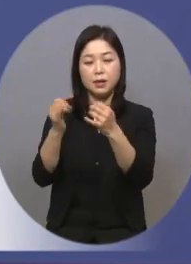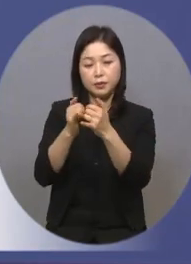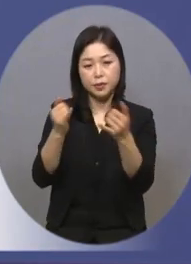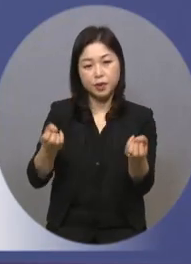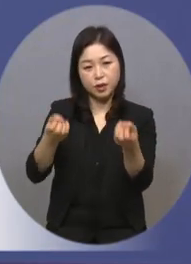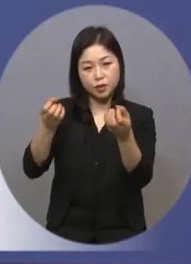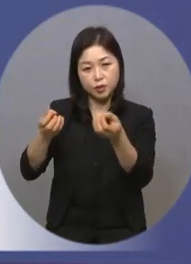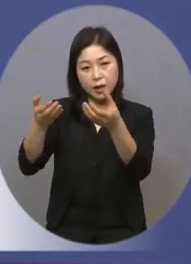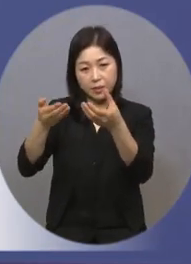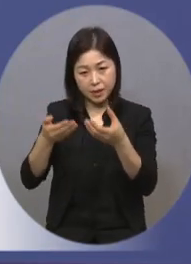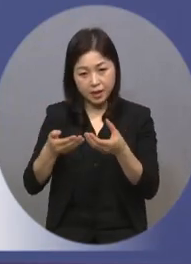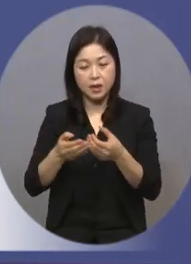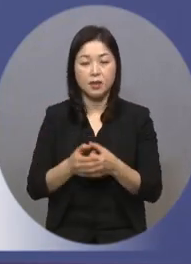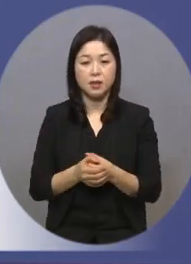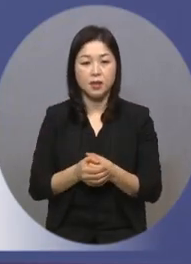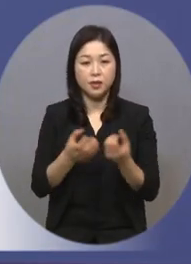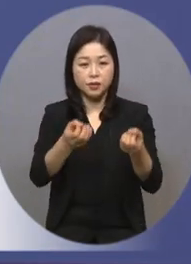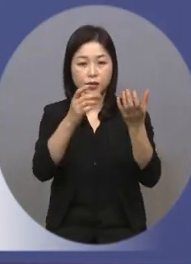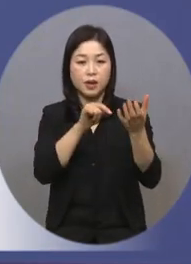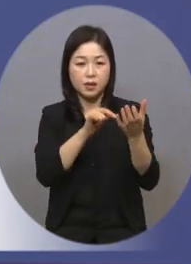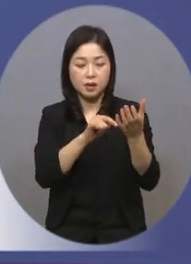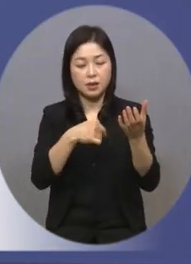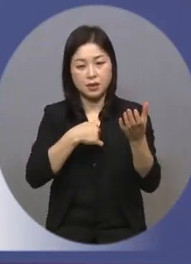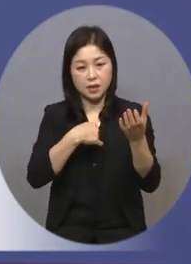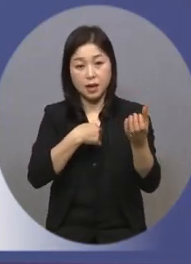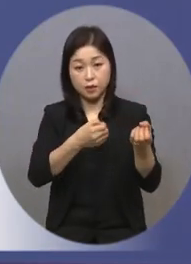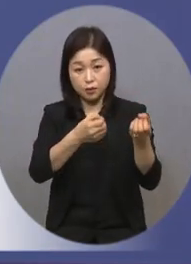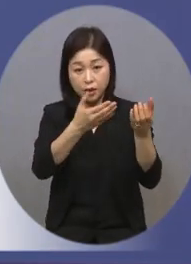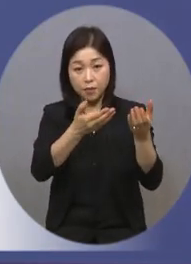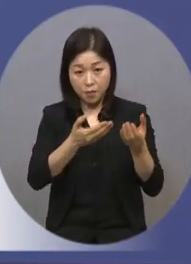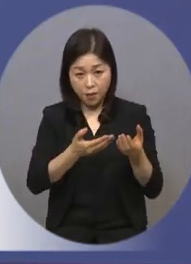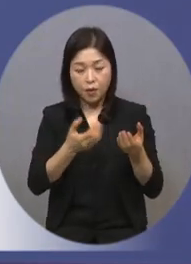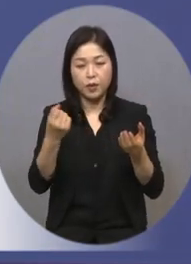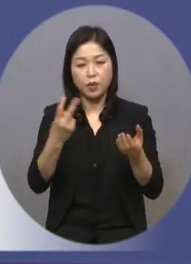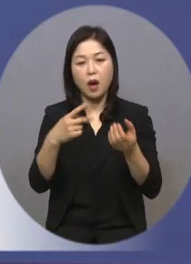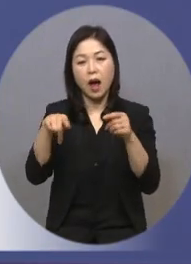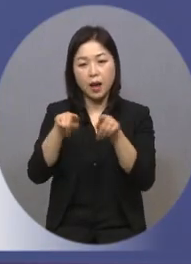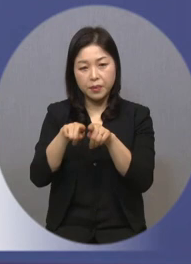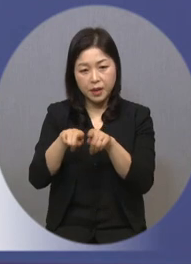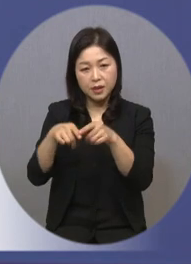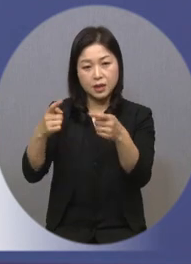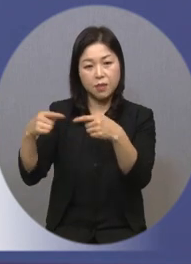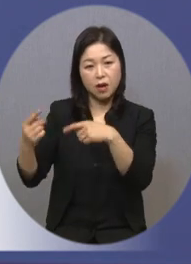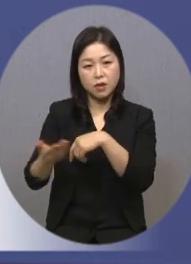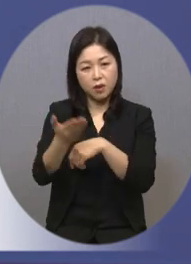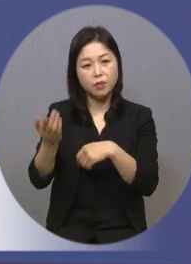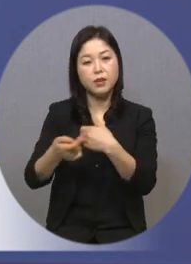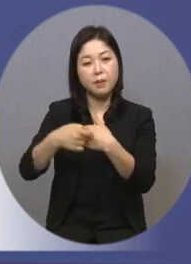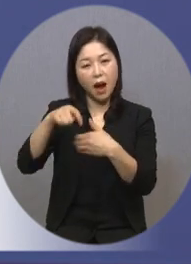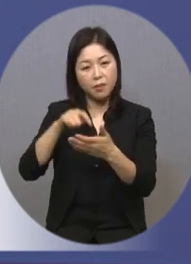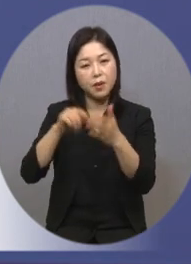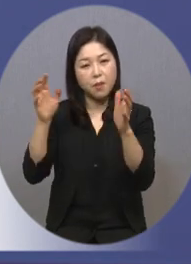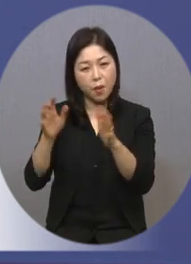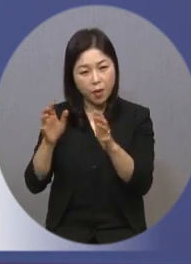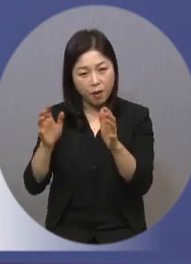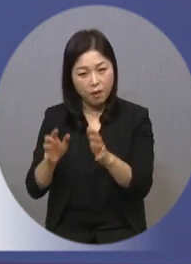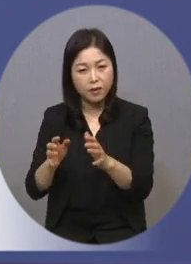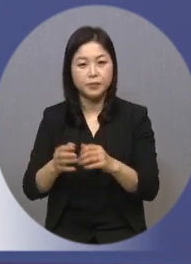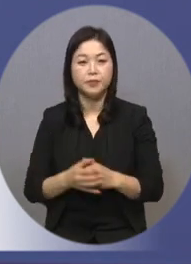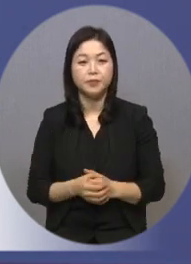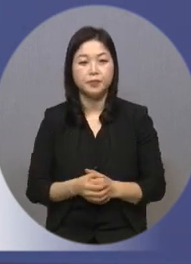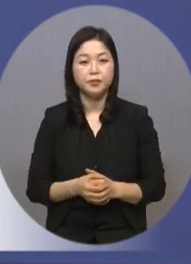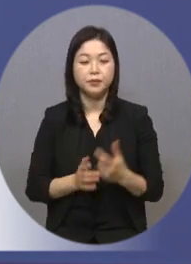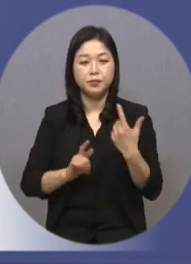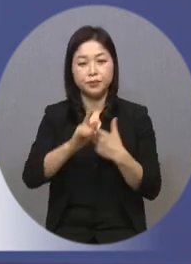보니 이 축하는 제게 보내는 축하인가 동시에 함께하고 계시는 많은 분들의 마음들이 모여서